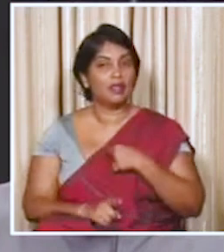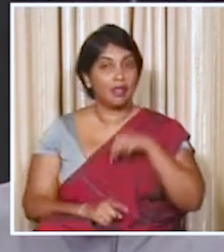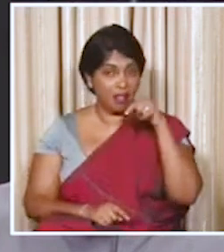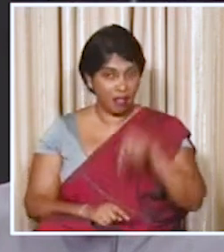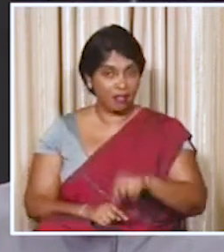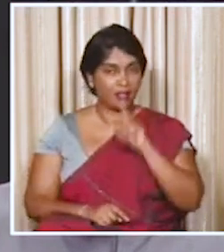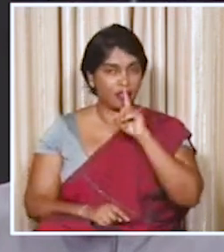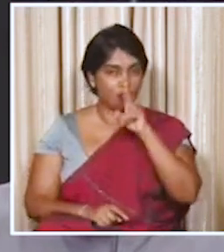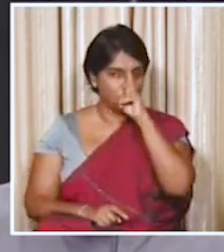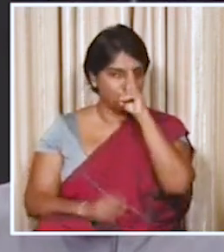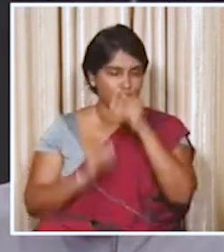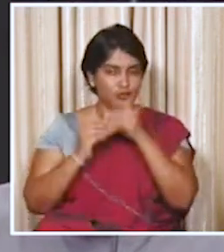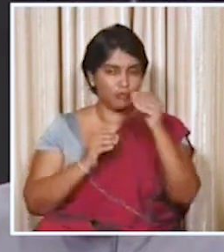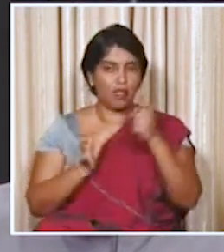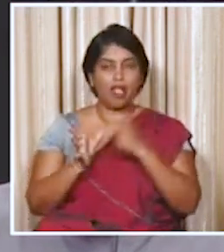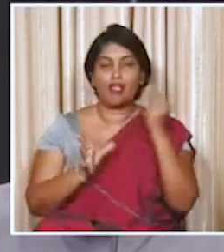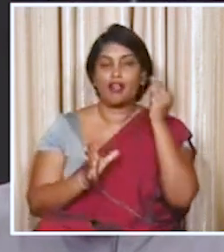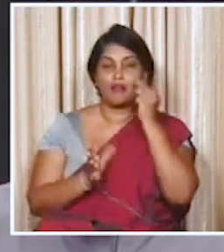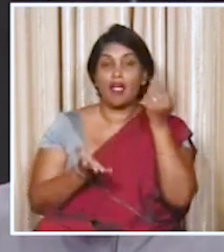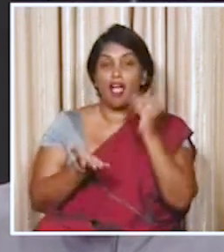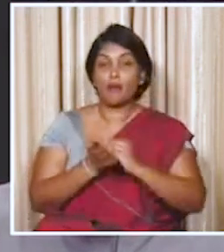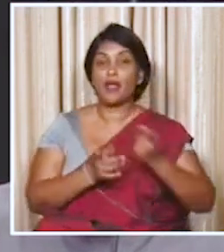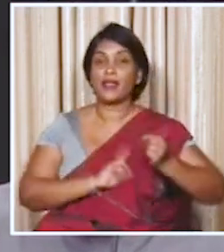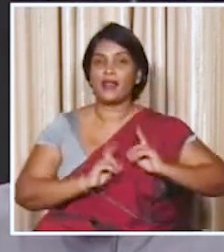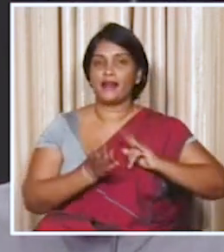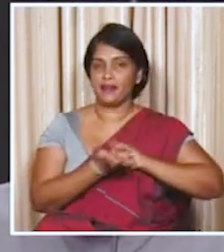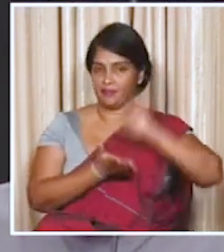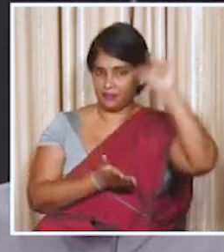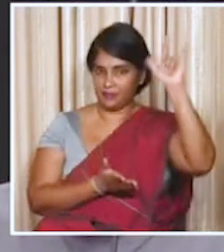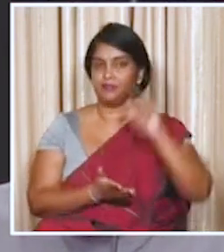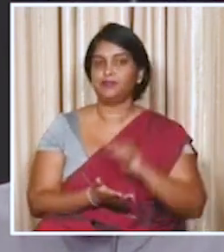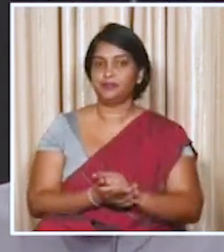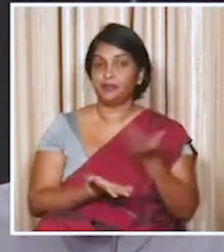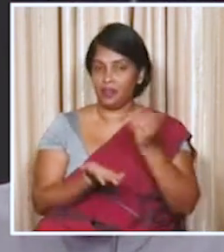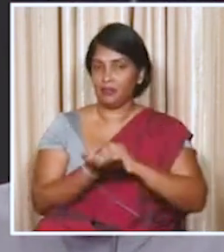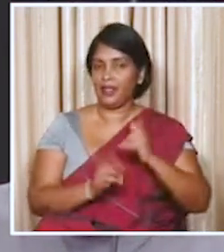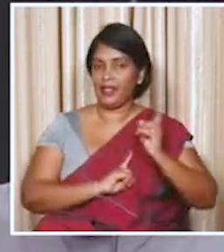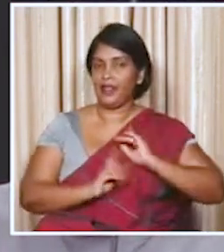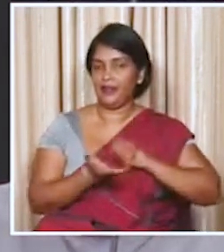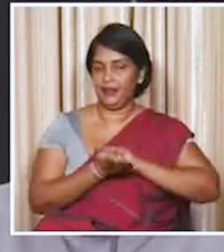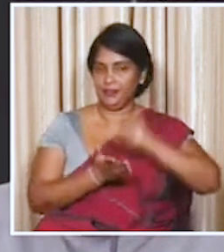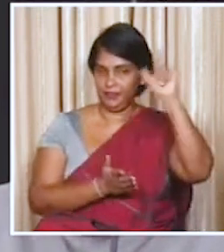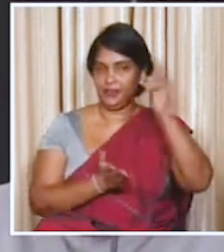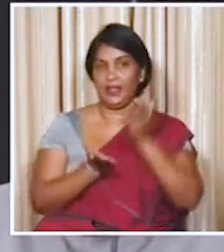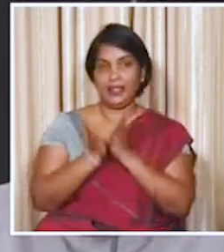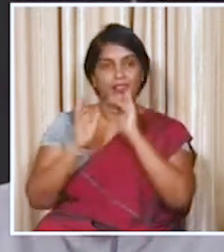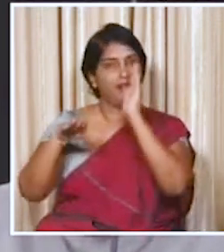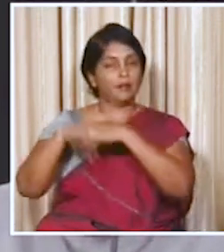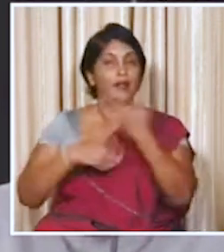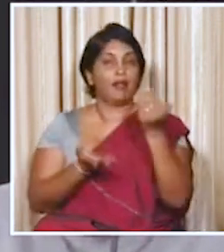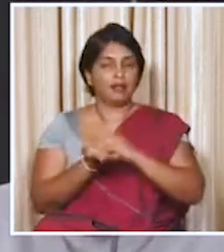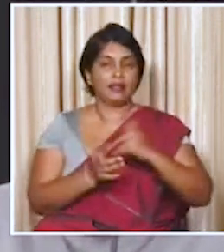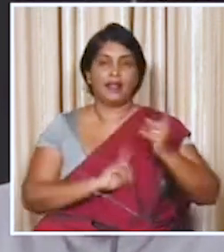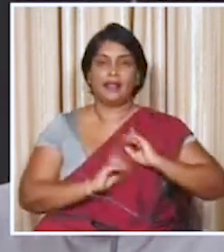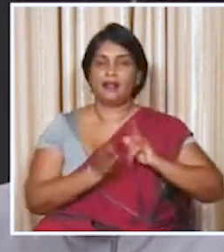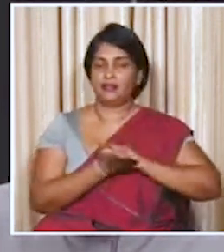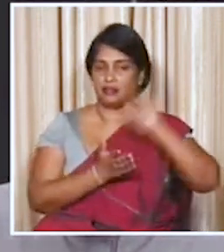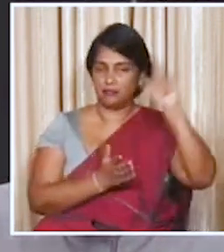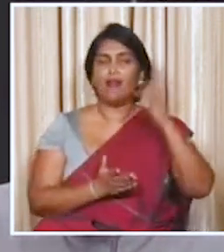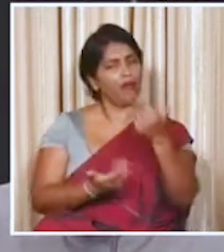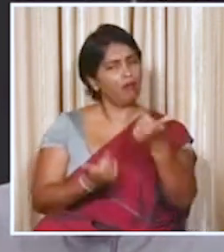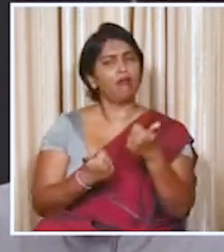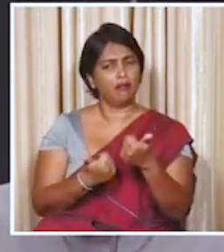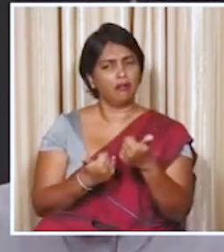adegan nih, tapi semua orang dekat kenal orang Indonesia, saudara orang Kanada out. Ilangnya ini Kanada out. Da India out lagi, ilangnya ini Kanada out. Tapi